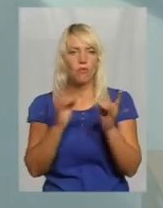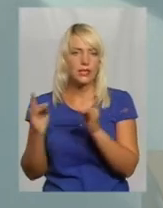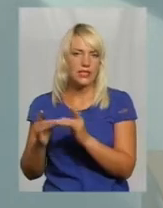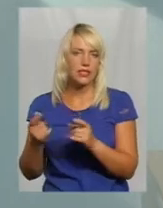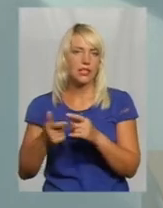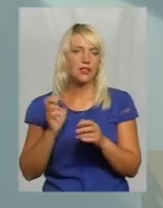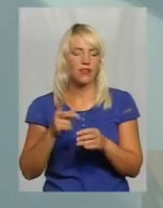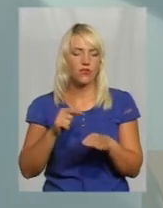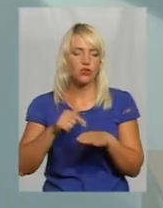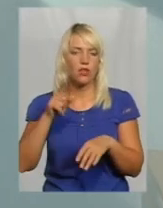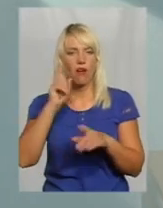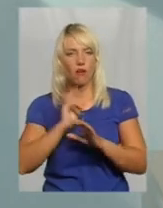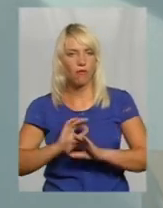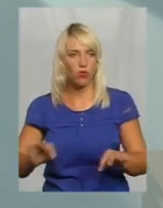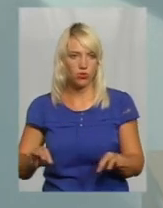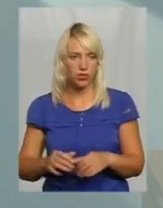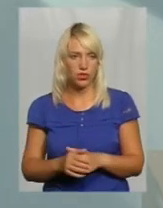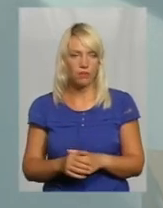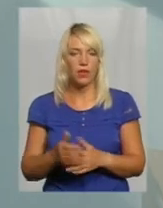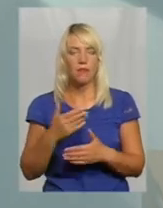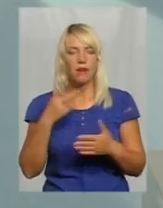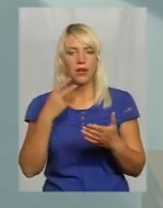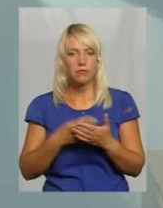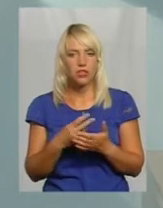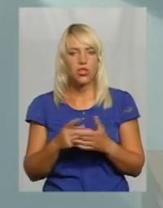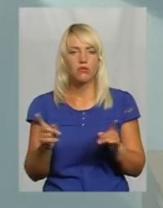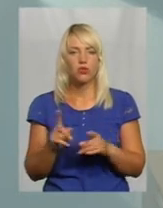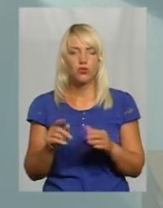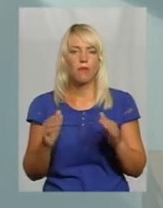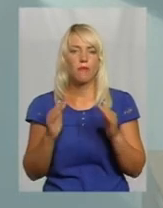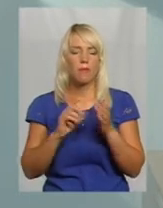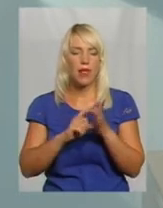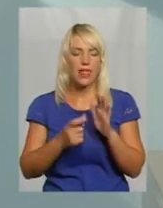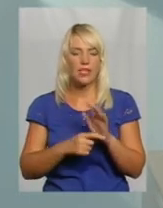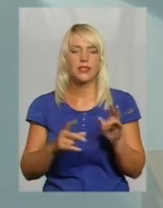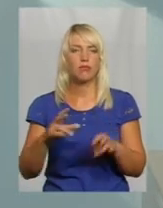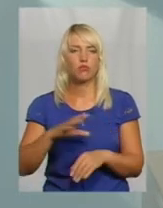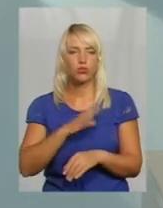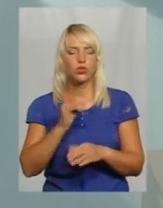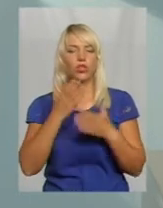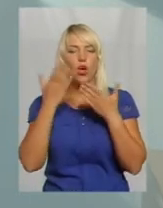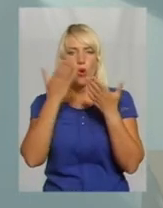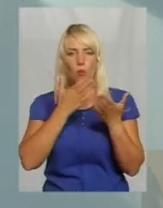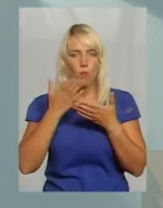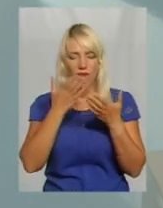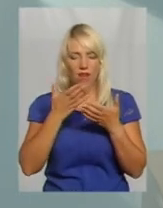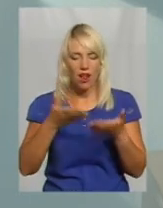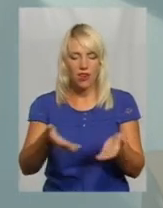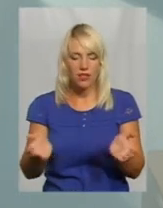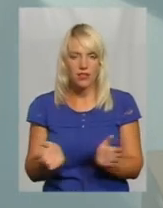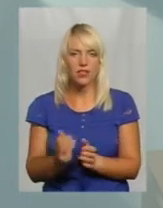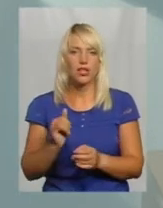відчуттям якоїсь комфортності. Тобто ми передбачаємо, щоб в палаті були і умивальник, і